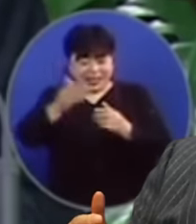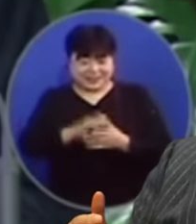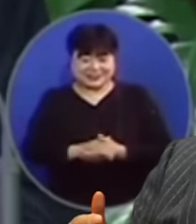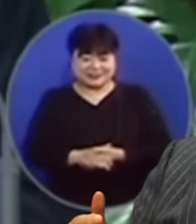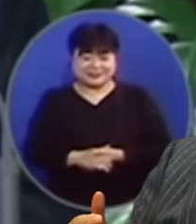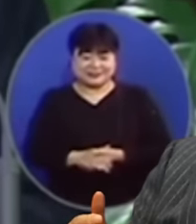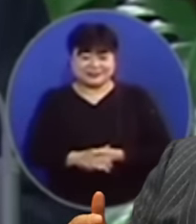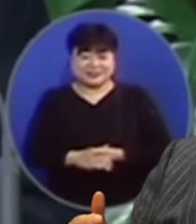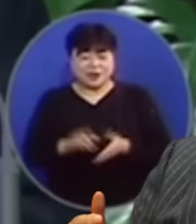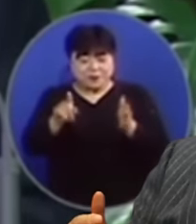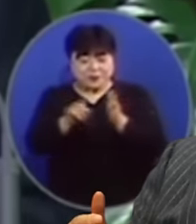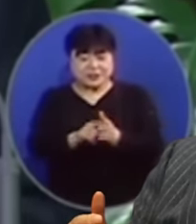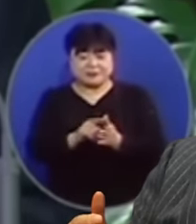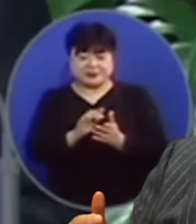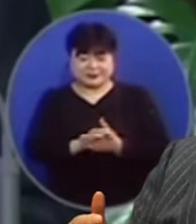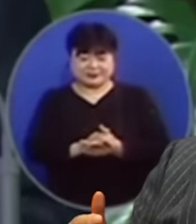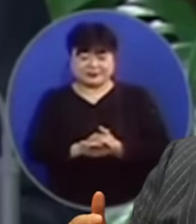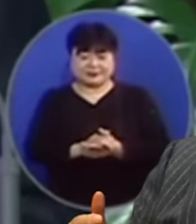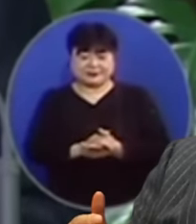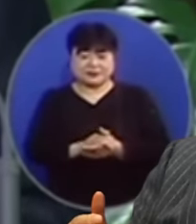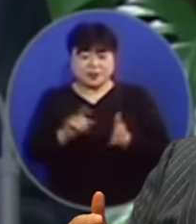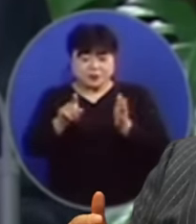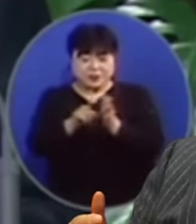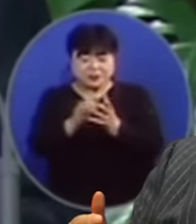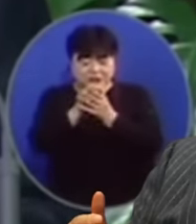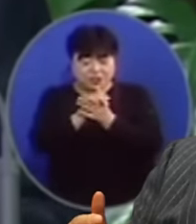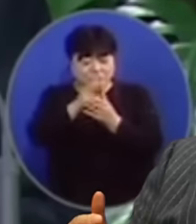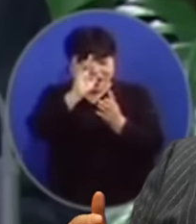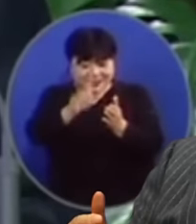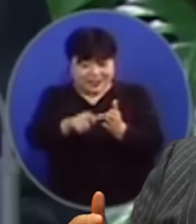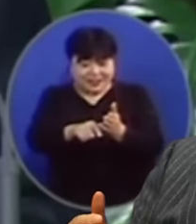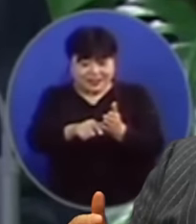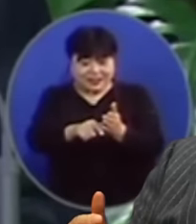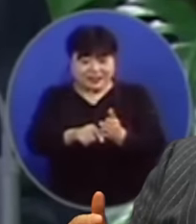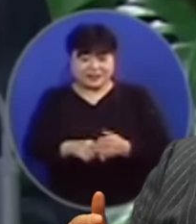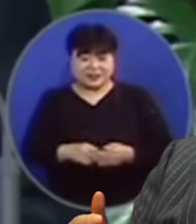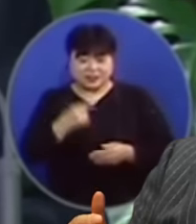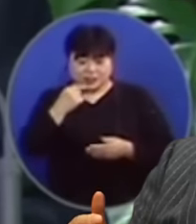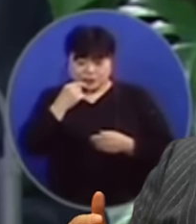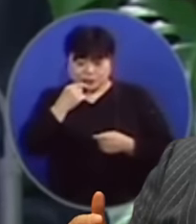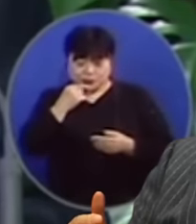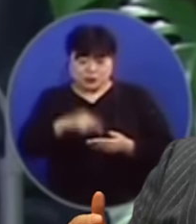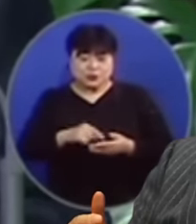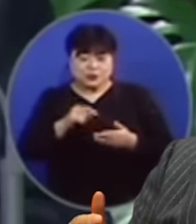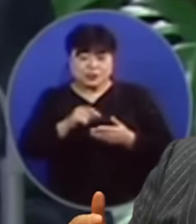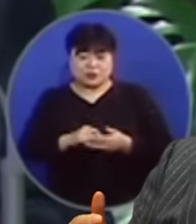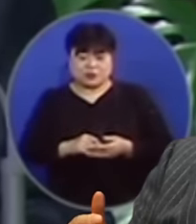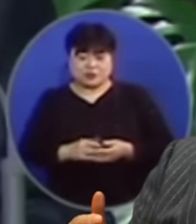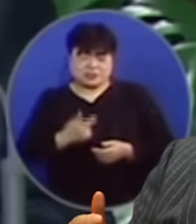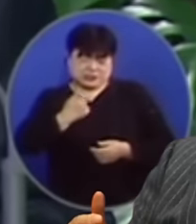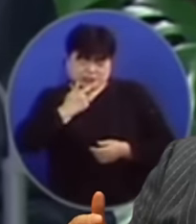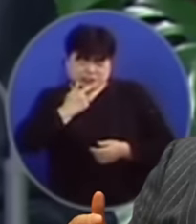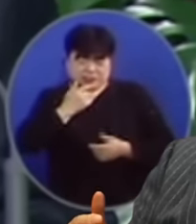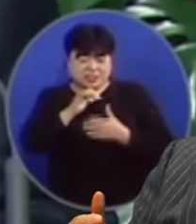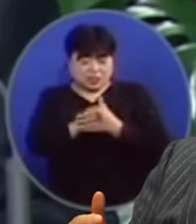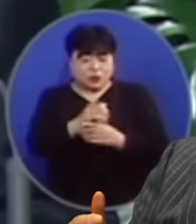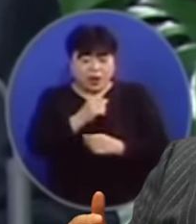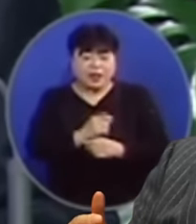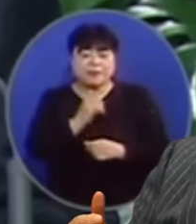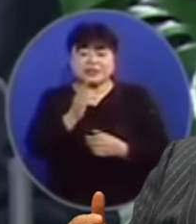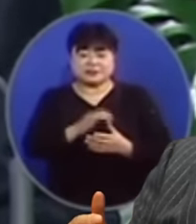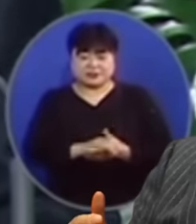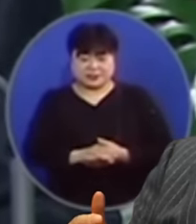것입니다. 그 믿음으로 기도할 때 단순한 기도를 끈질기게 하라는